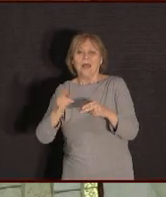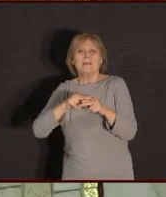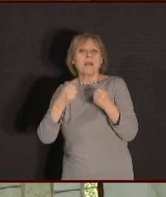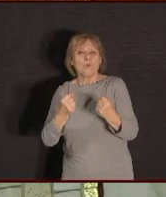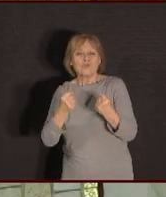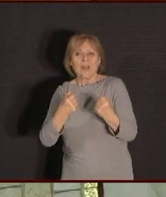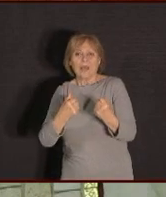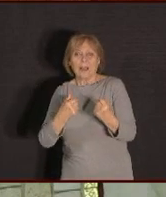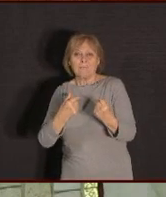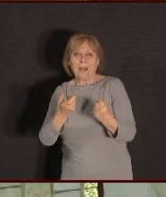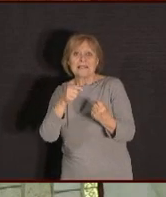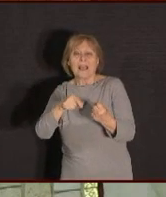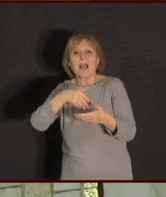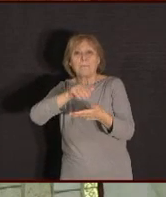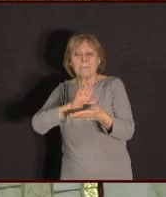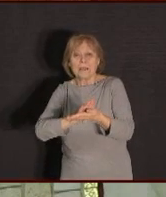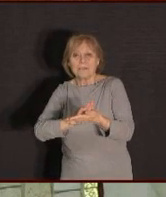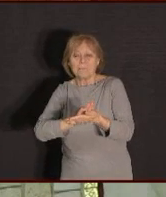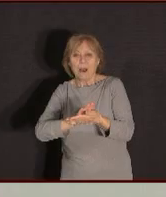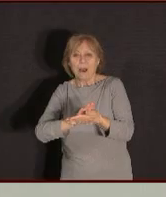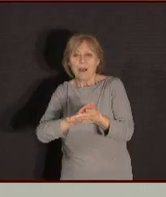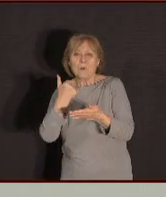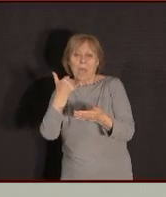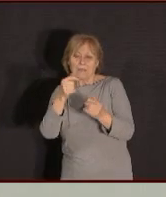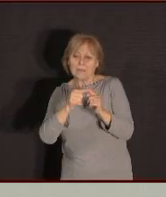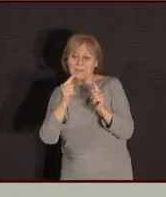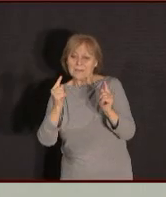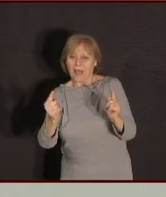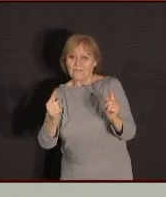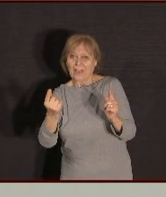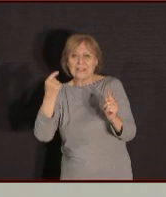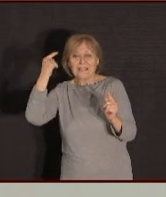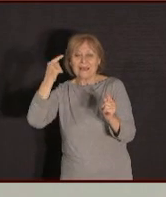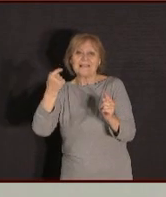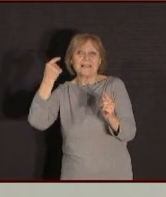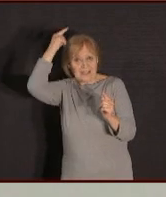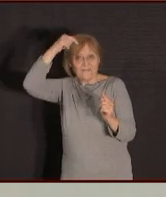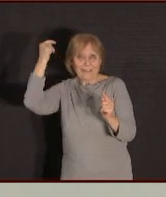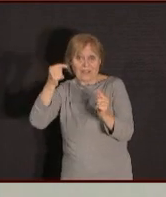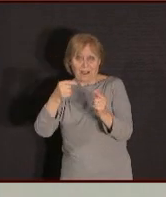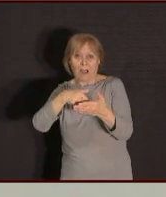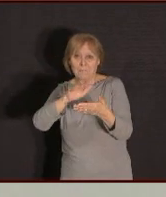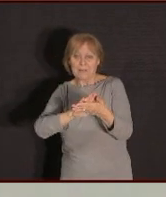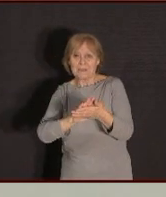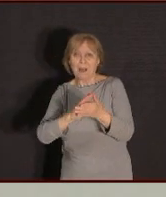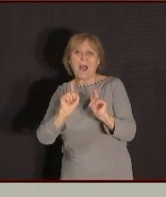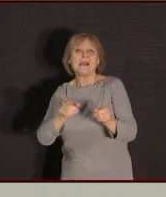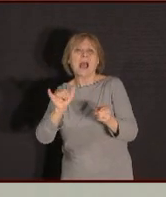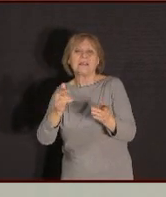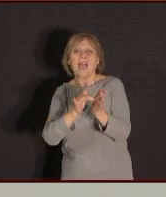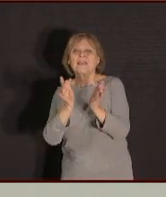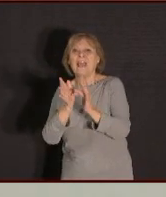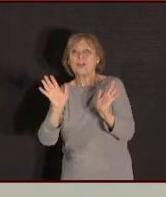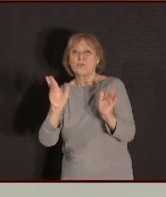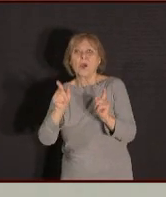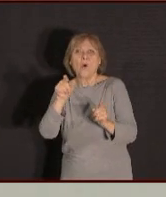Najmočneje pa mi je iz tega pisma izstopil stavek, bil je citat iz Svetega pisma, kaj je Jezus pravzaprav, kako